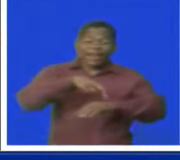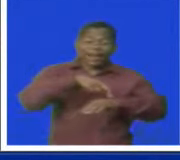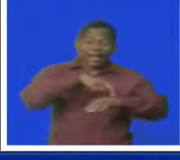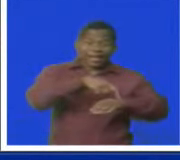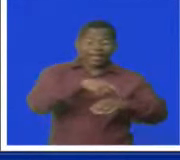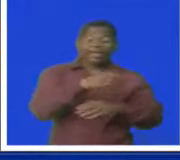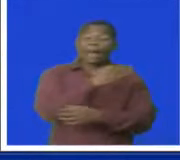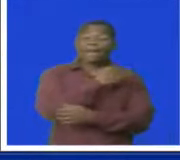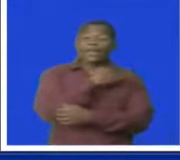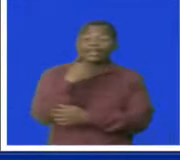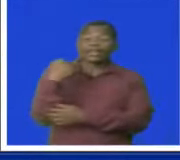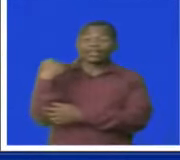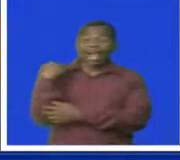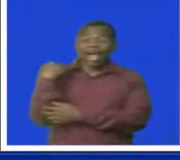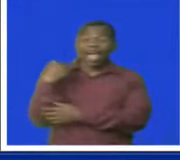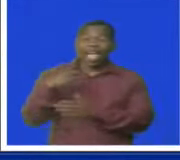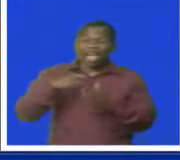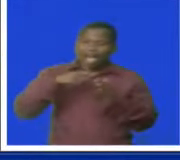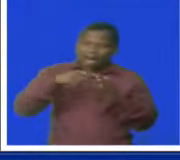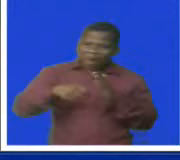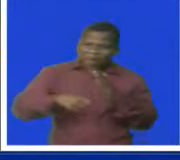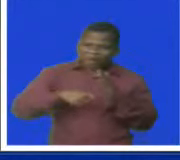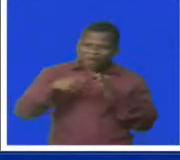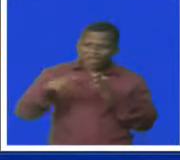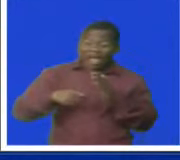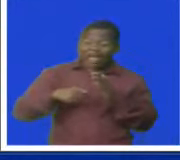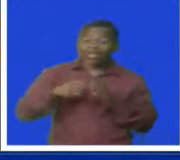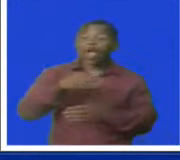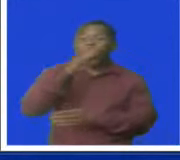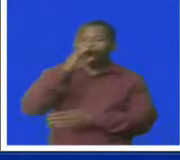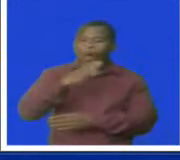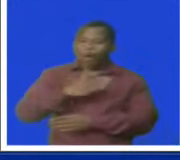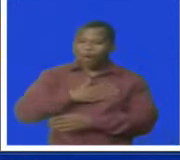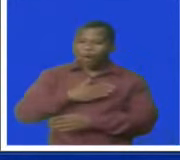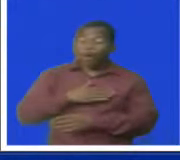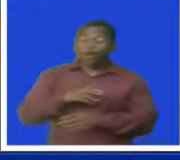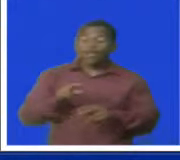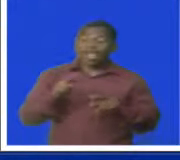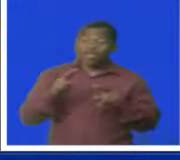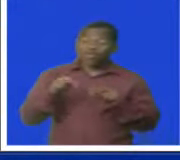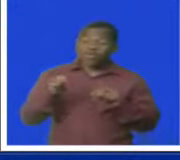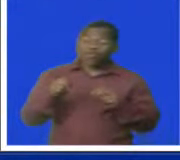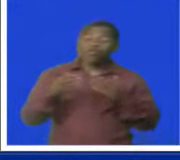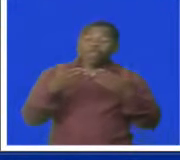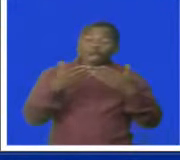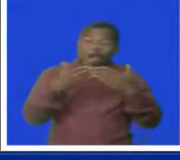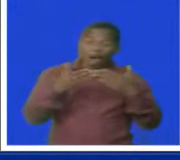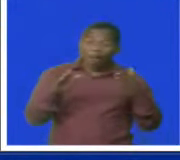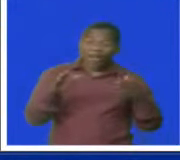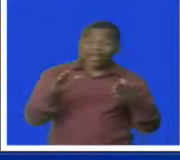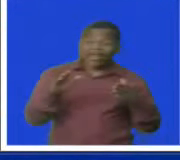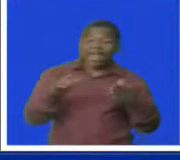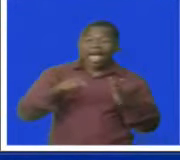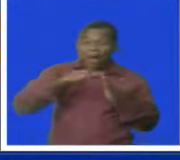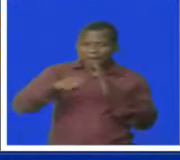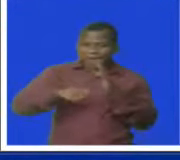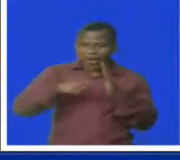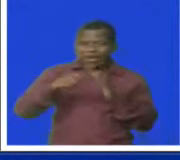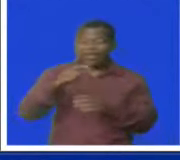semandi endzaweni yaseBulanzeni lesatiwa ngesomile noma kesomile bomake domestic water